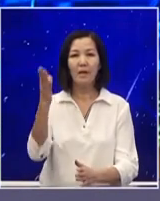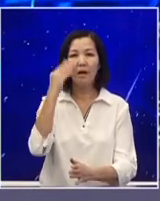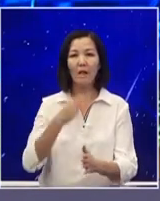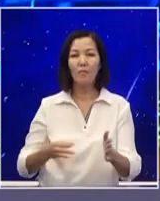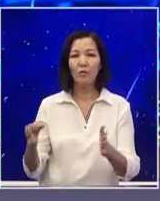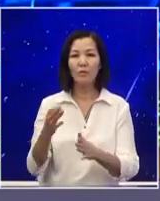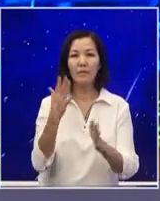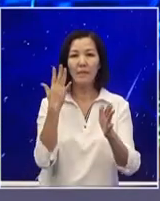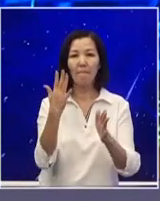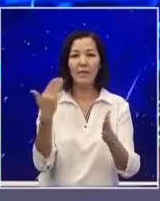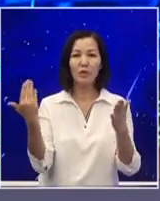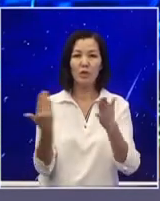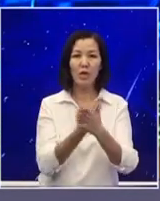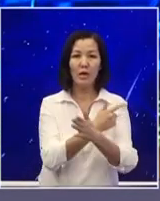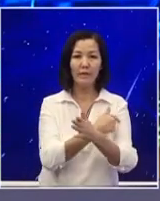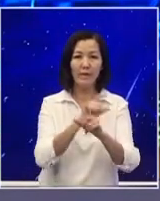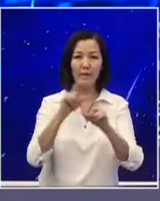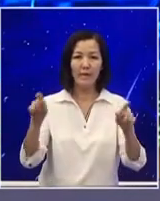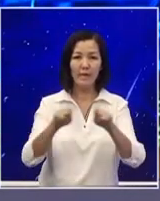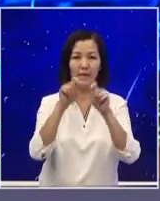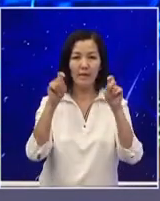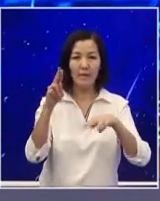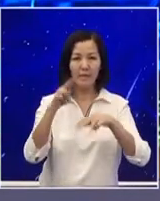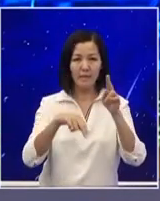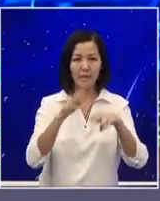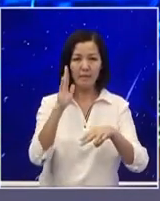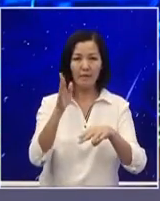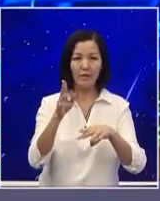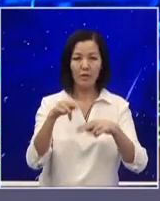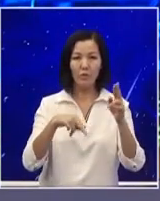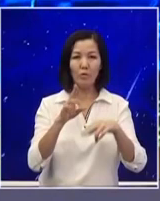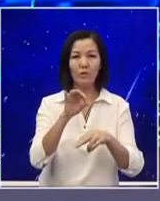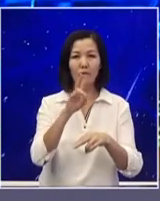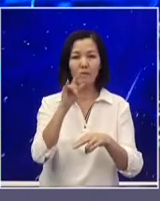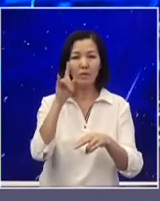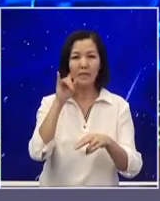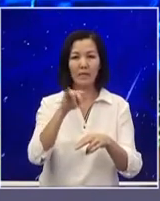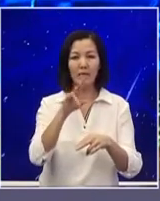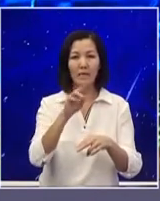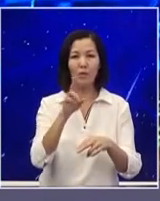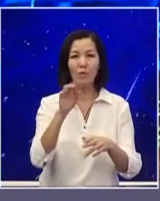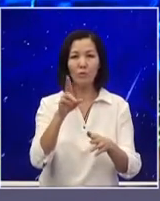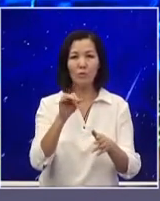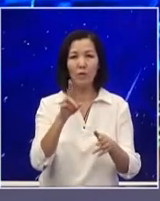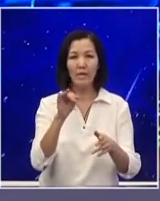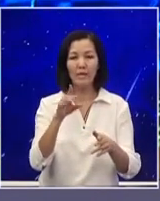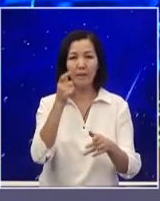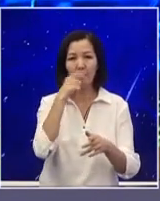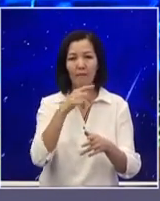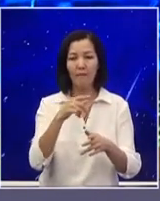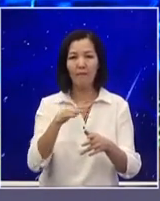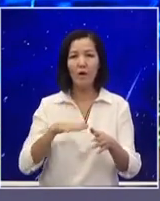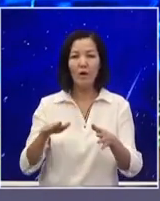Алматы облысында 5 жаңа дәрігерлік амбулатория салынады. Құрлыс, Еңбекші Қазақ, Іле, Көксу, Қарасай және Панфилов ауданды жүріп